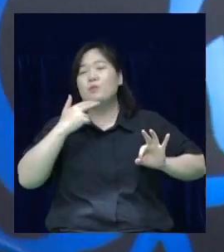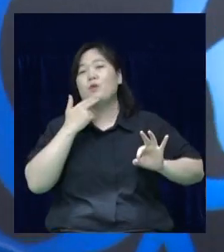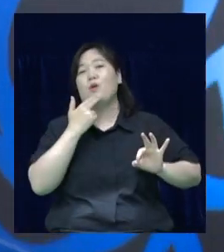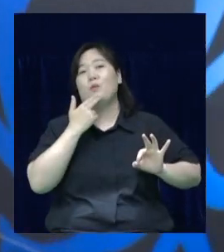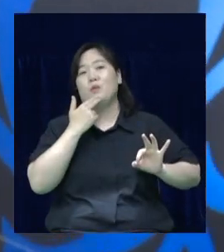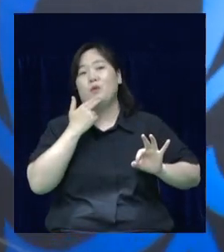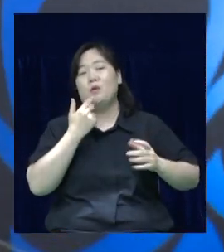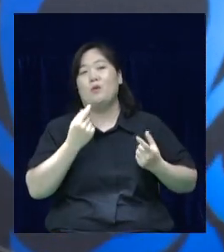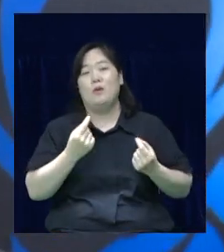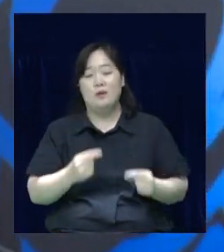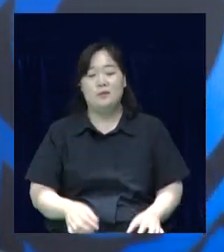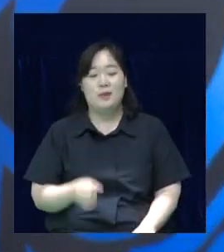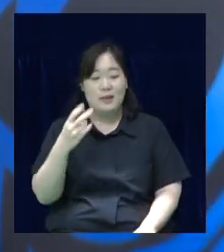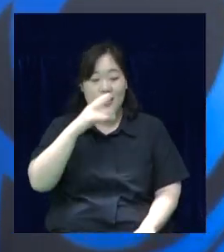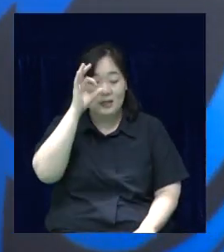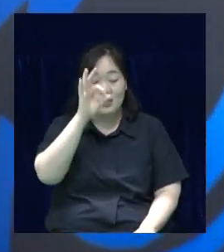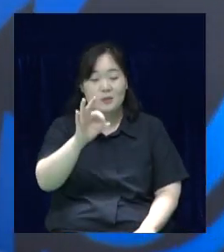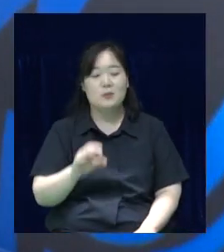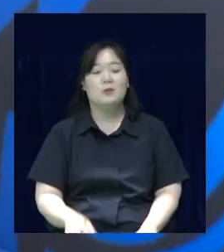선수였습니다. 다시 보실까요? 예.